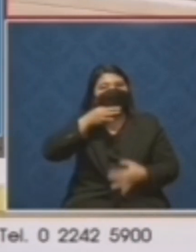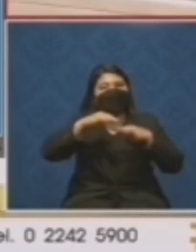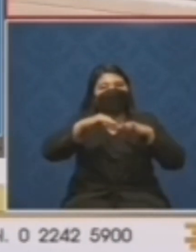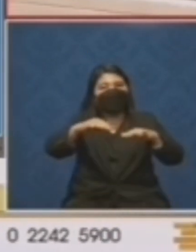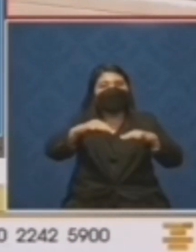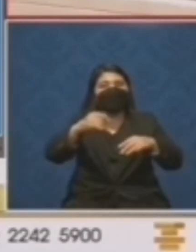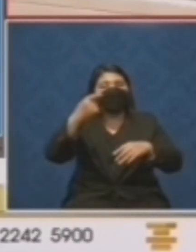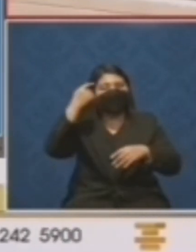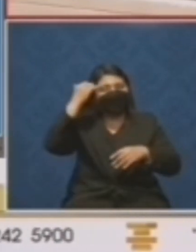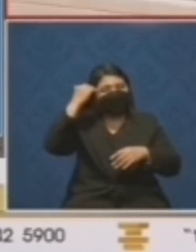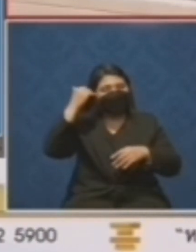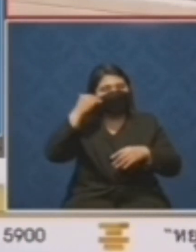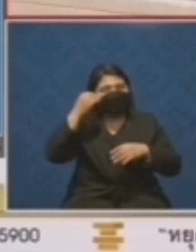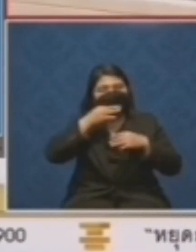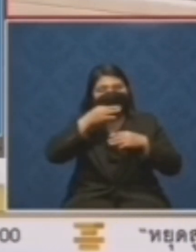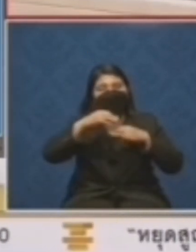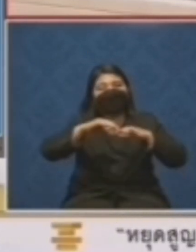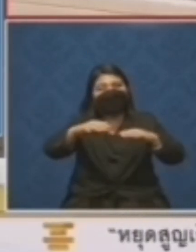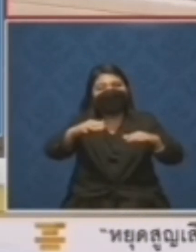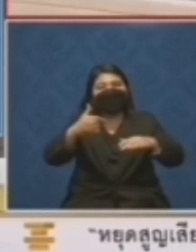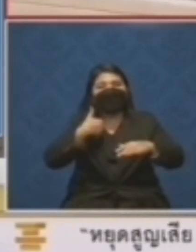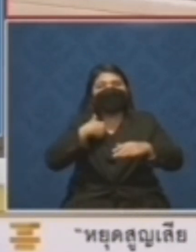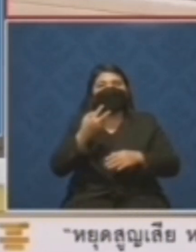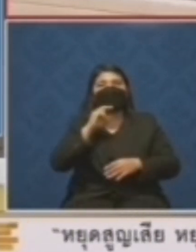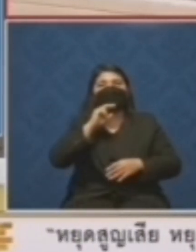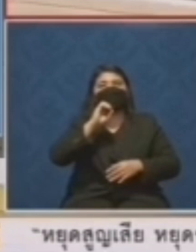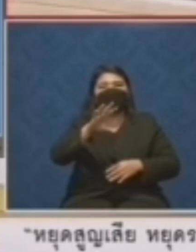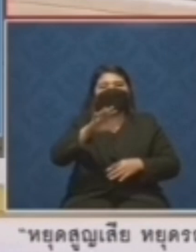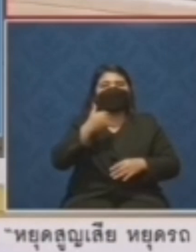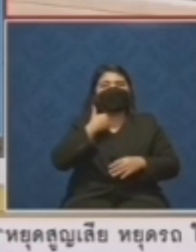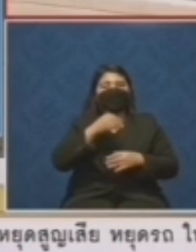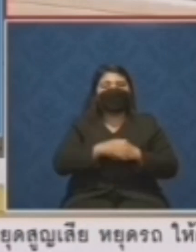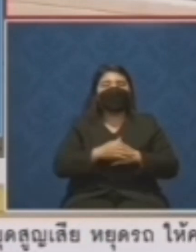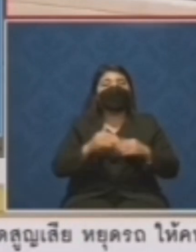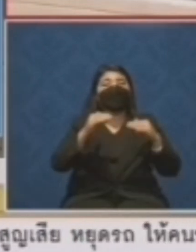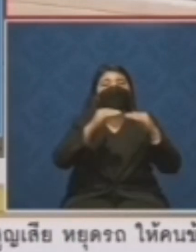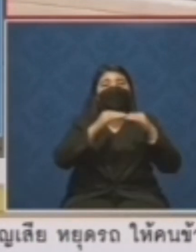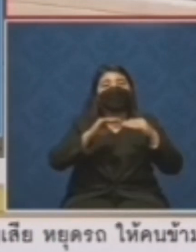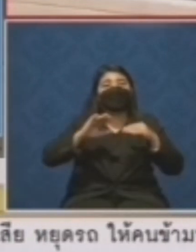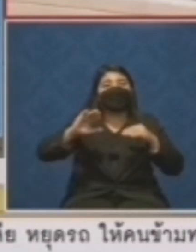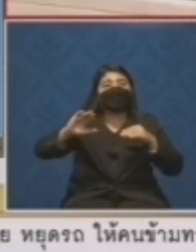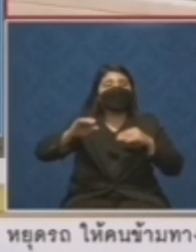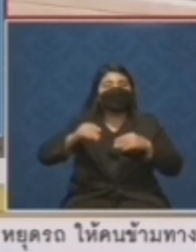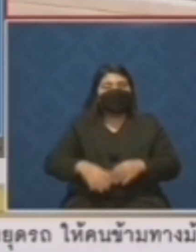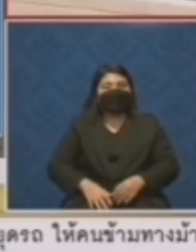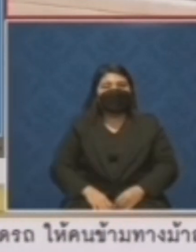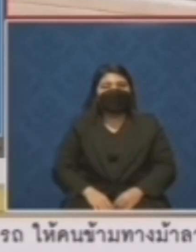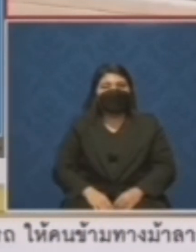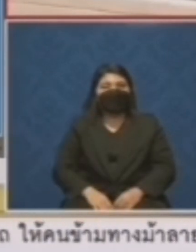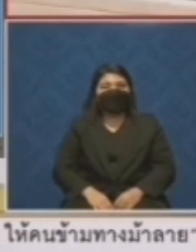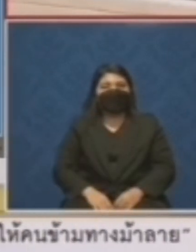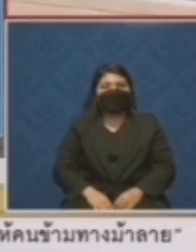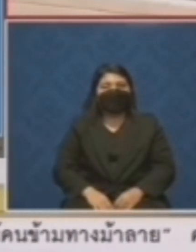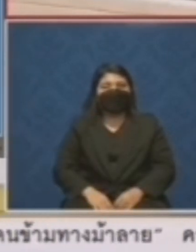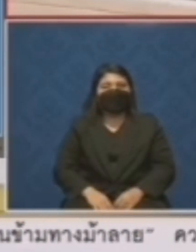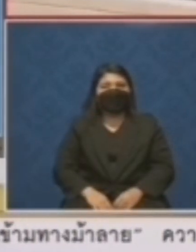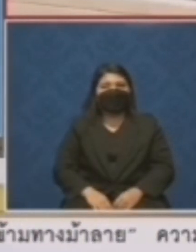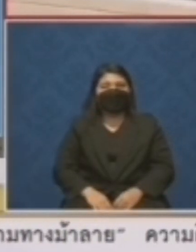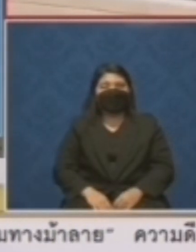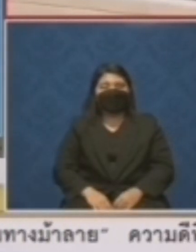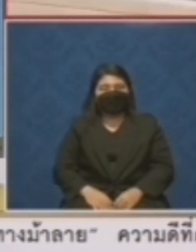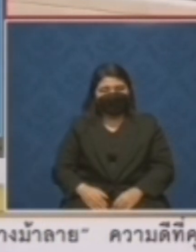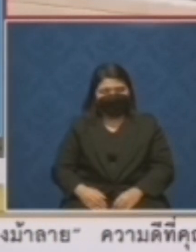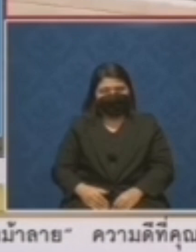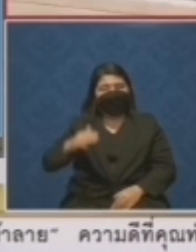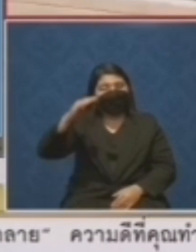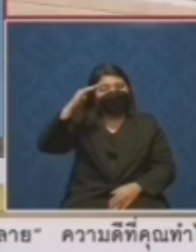ใต้เรื่องของการอ้างกรรมสิทธิ์หมู่เกาะในเหนือหมู่เกาะลิดนินแดนเหตุการณ์ความรุนแรงทางทหารระ